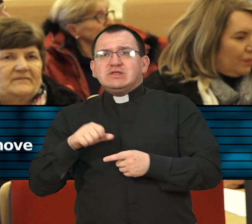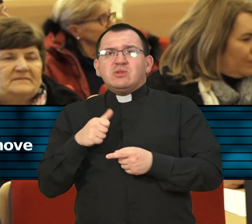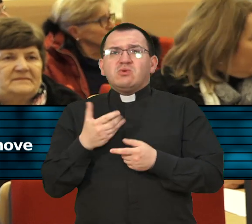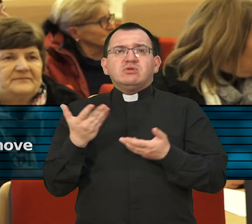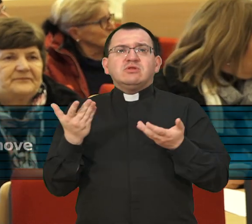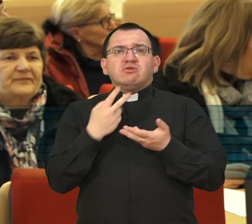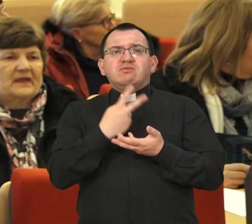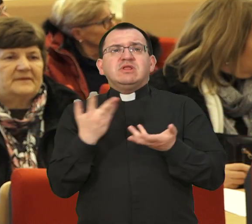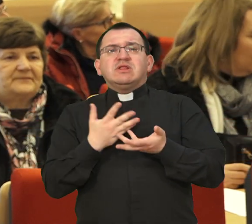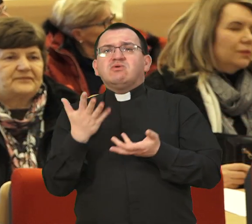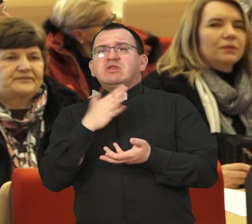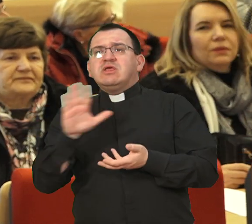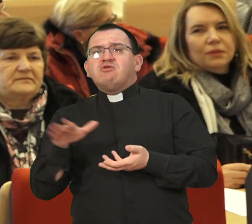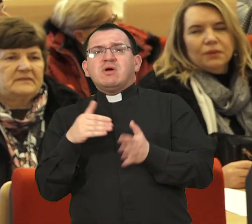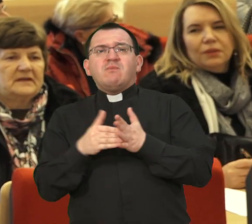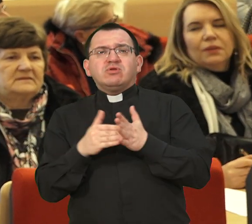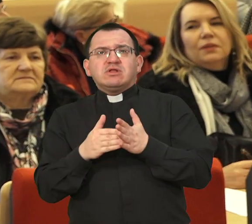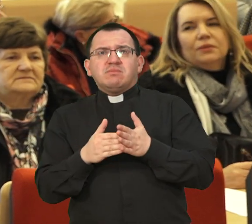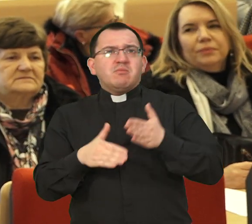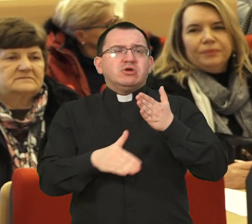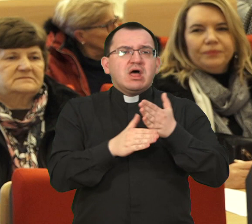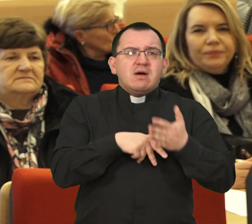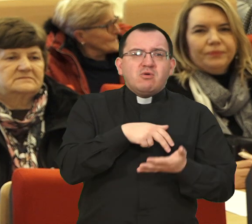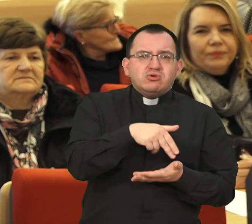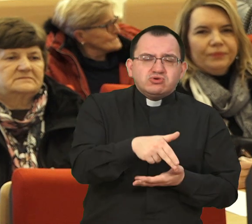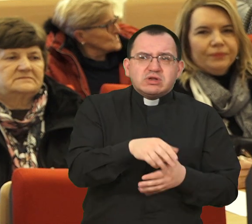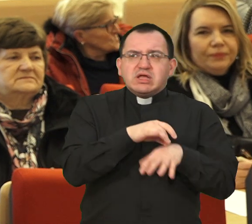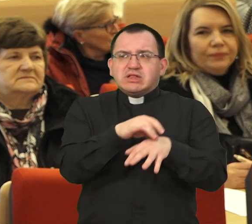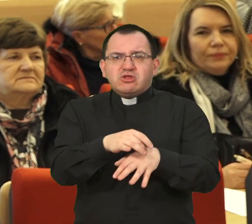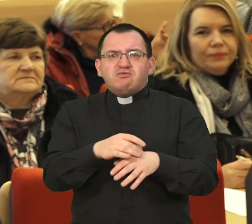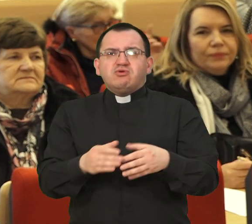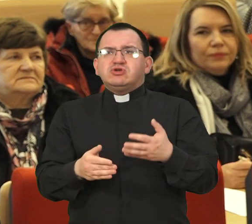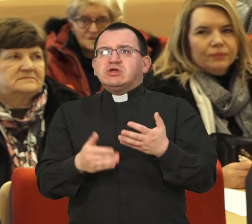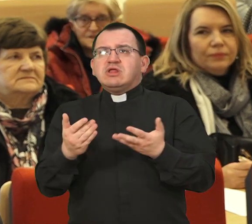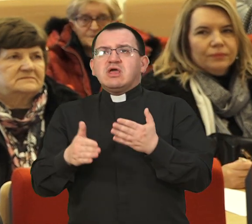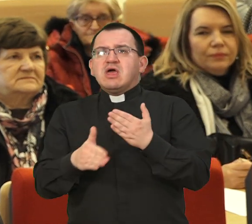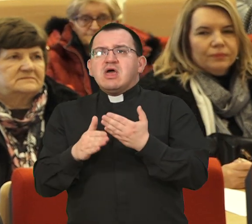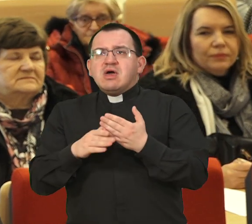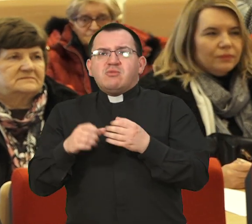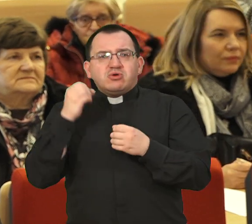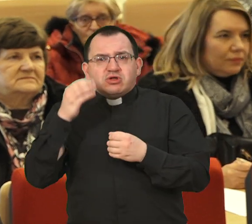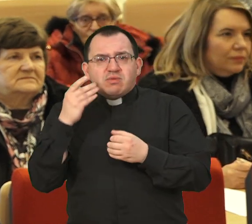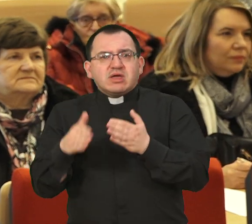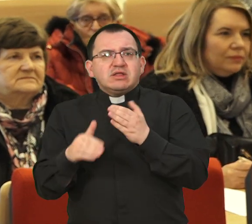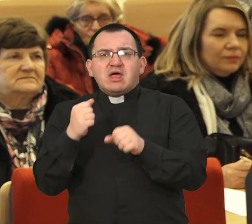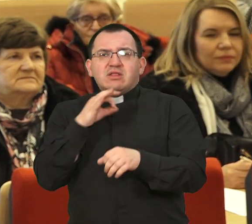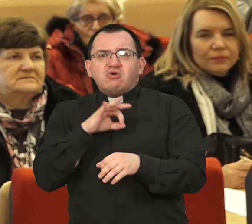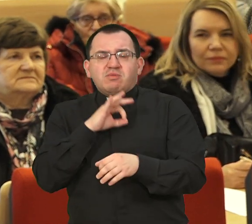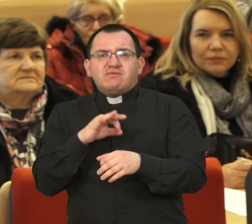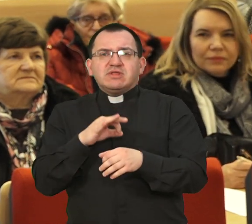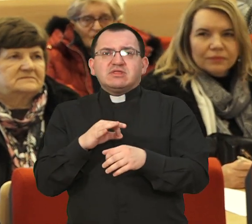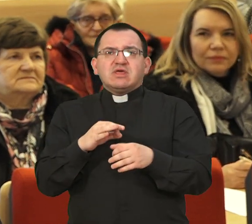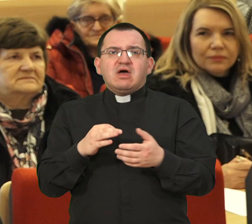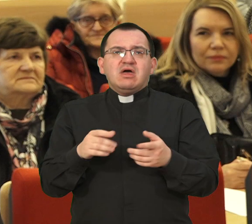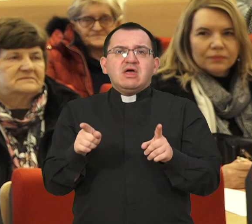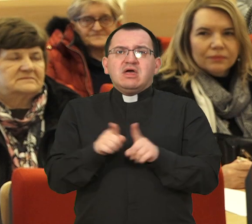koje su zapravo njihove potrebe. Da li je to pomoć u kretanju, da li je to pomoć u izvršavanju nekih svakodnevnih zadataka. Zatim, evo, da se nekako